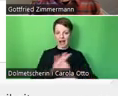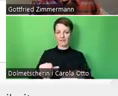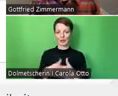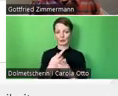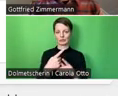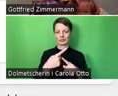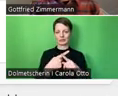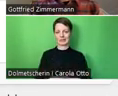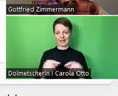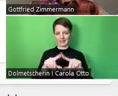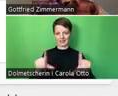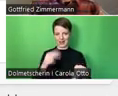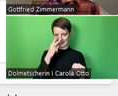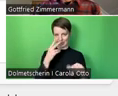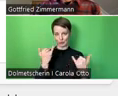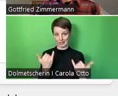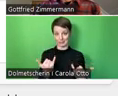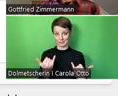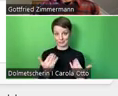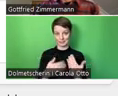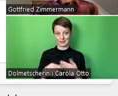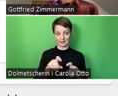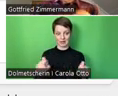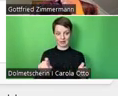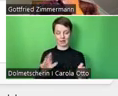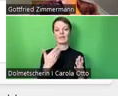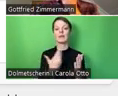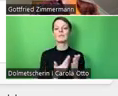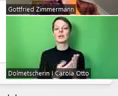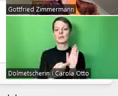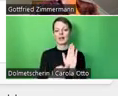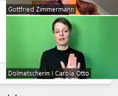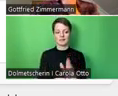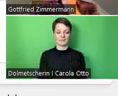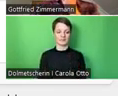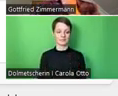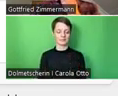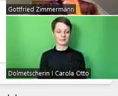Textfeldern. Ich habe Ihnen ein kleines Beispieldokument mitgebracht.